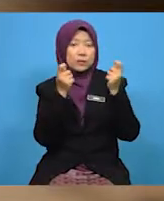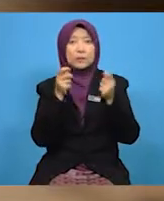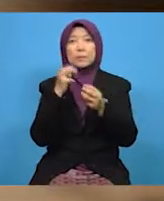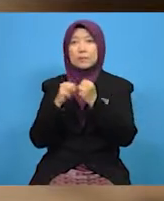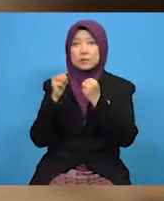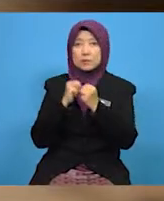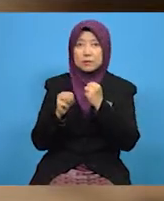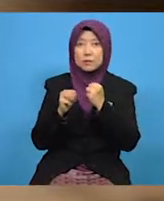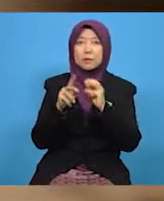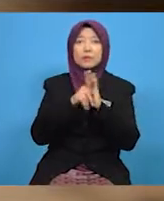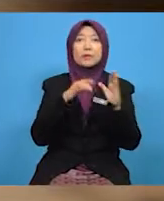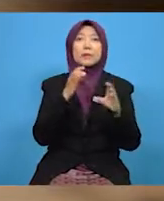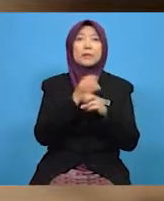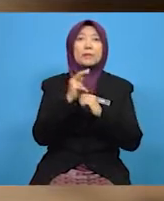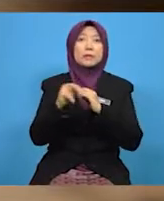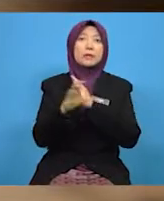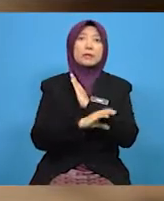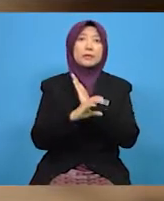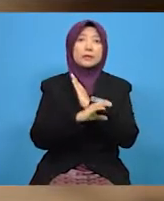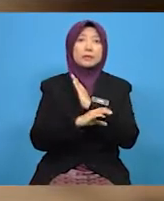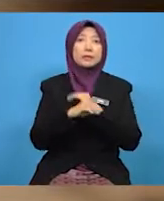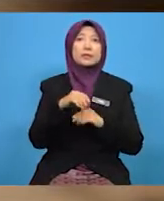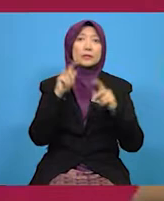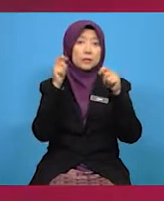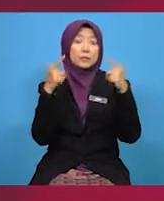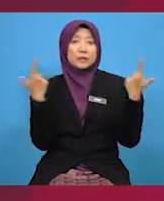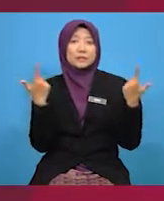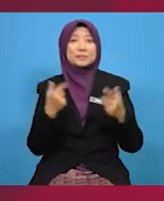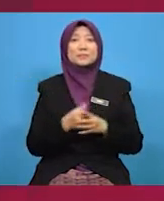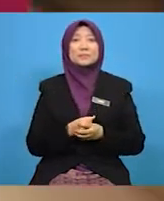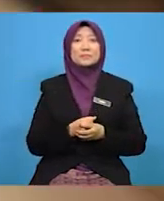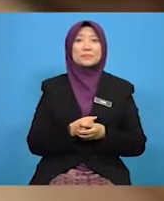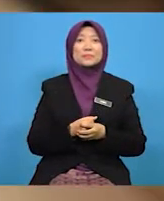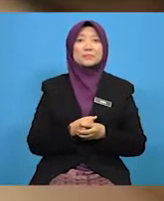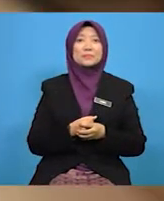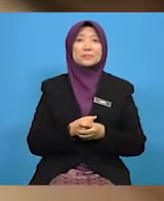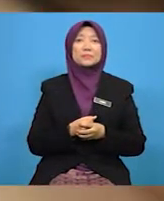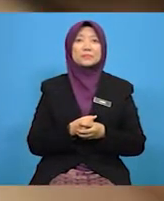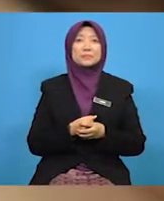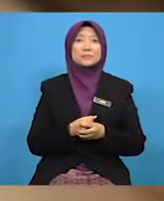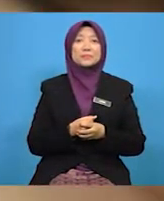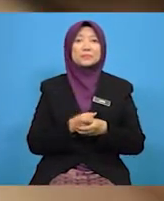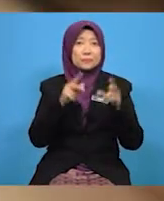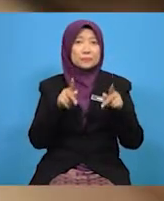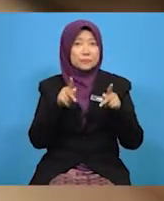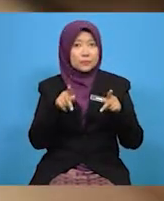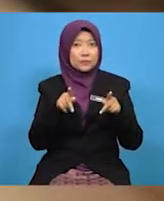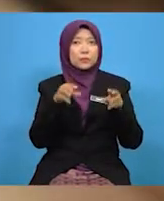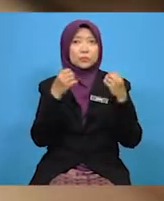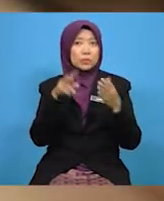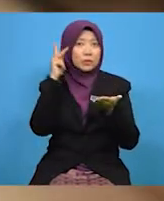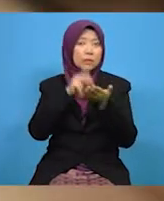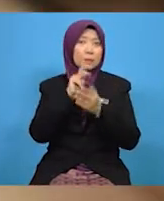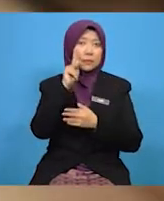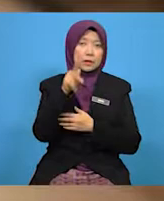masalah penghitungan pendapatan negara pada sesi seterusnya. Baiklah pelajar, setelah mengenal pasti